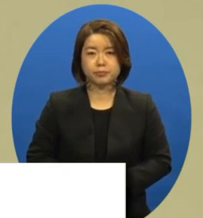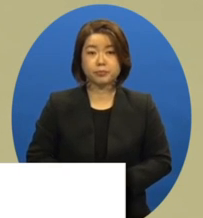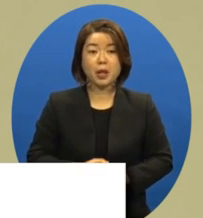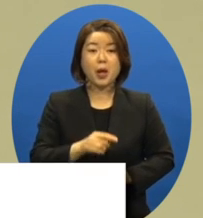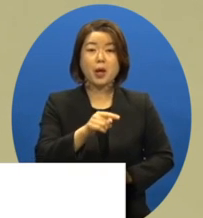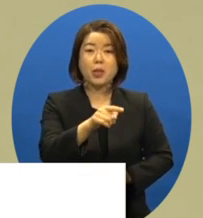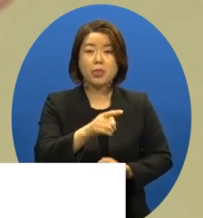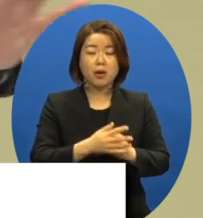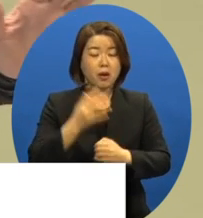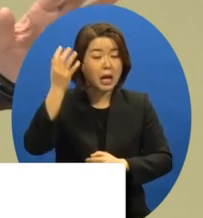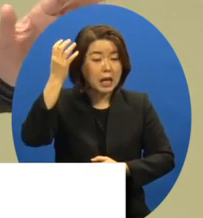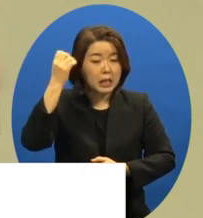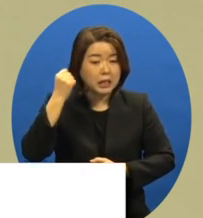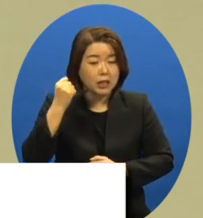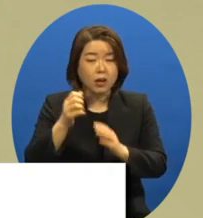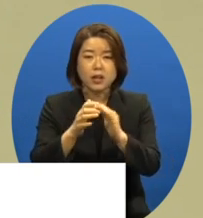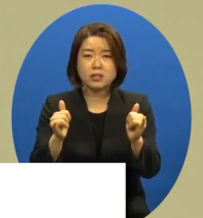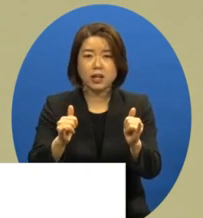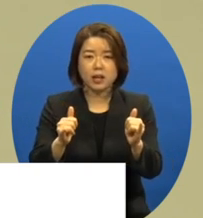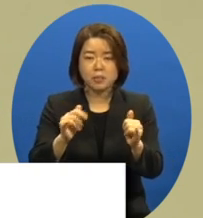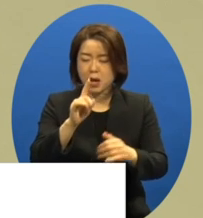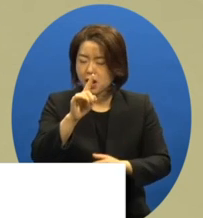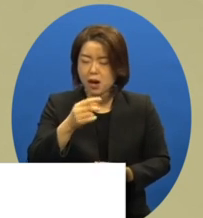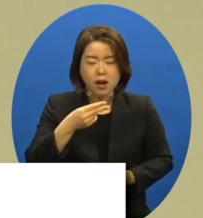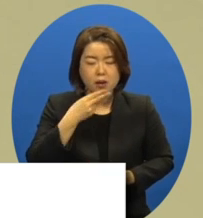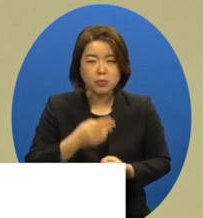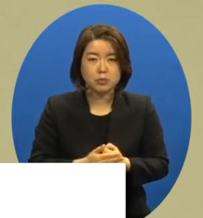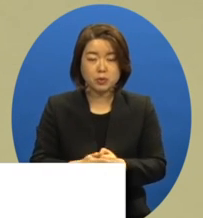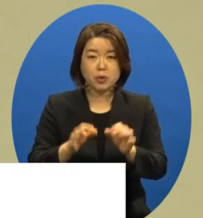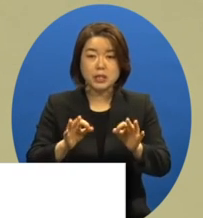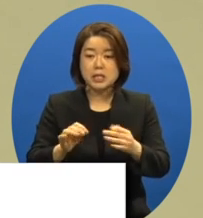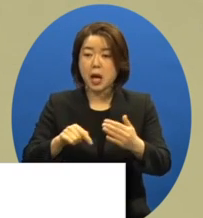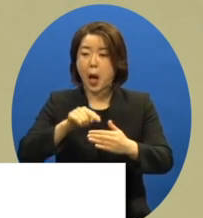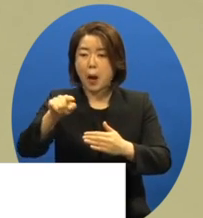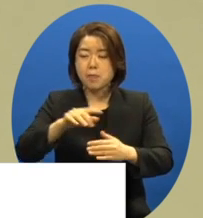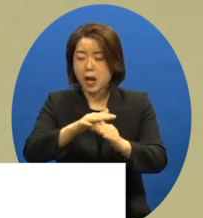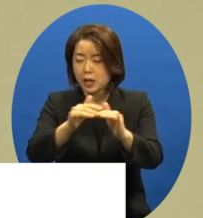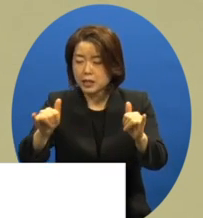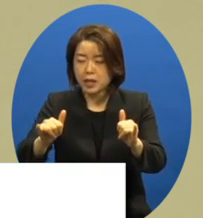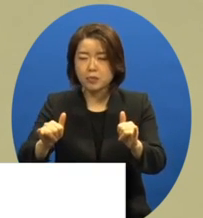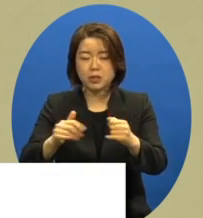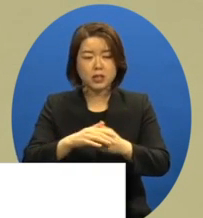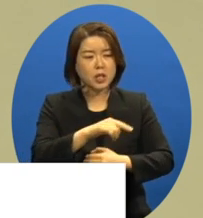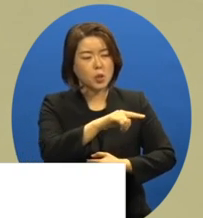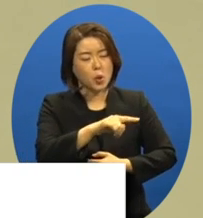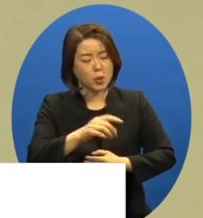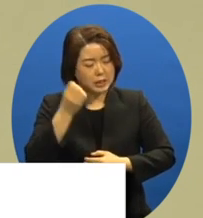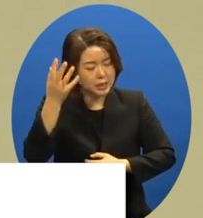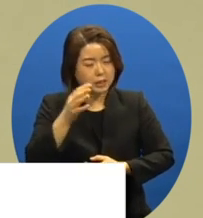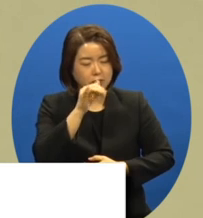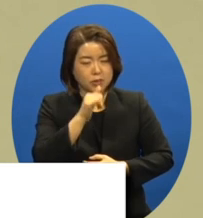너를 기억해 주는 사람은 아무도 없어. 이제는 사람들이 다 너를 잊어버렸어.